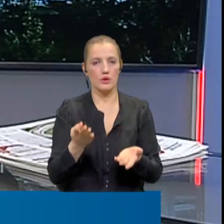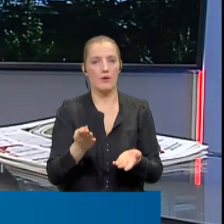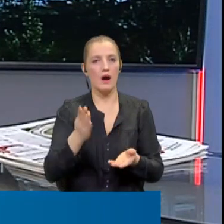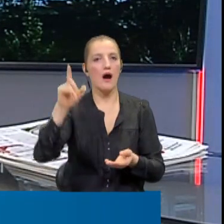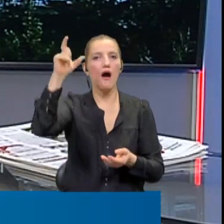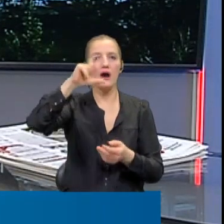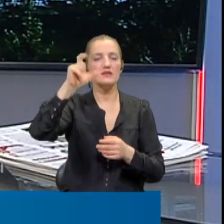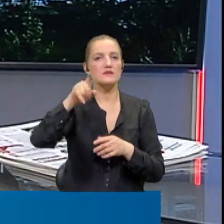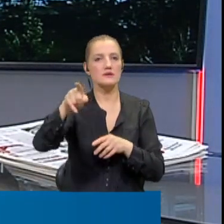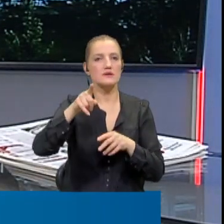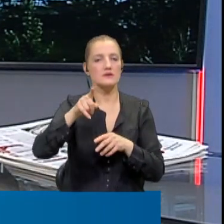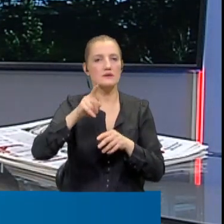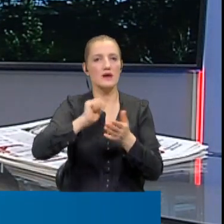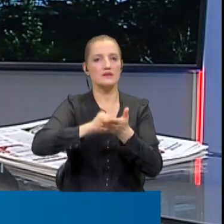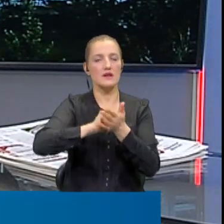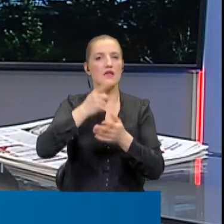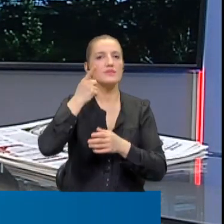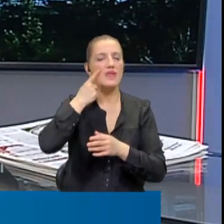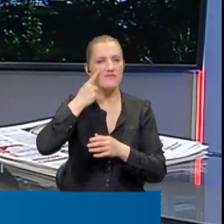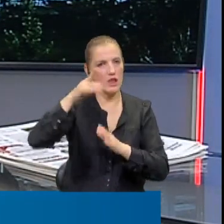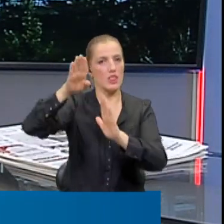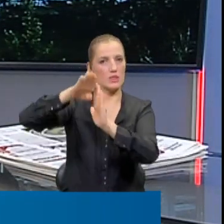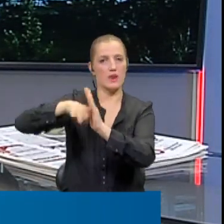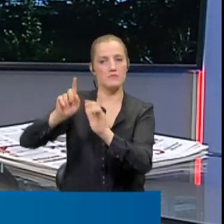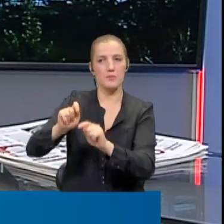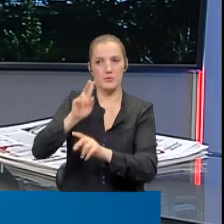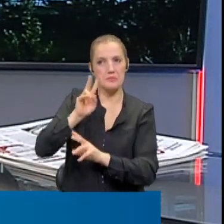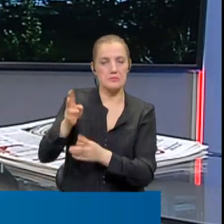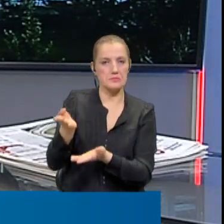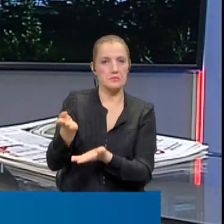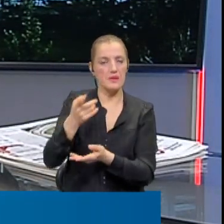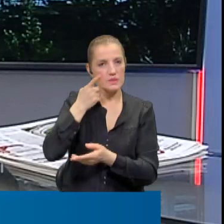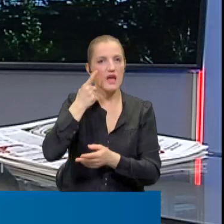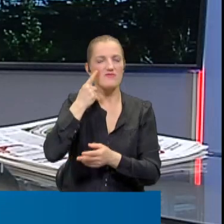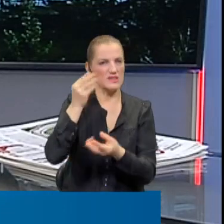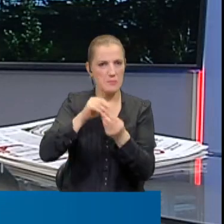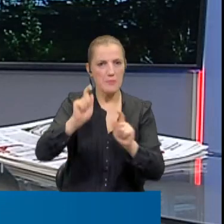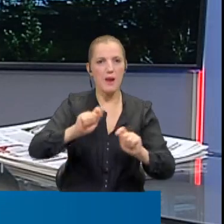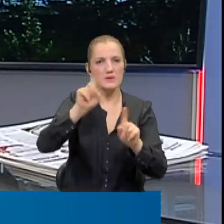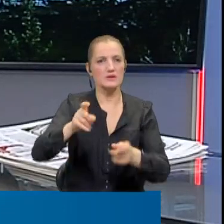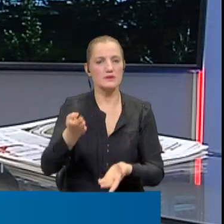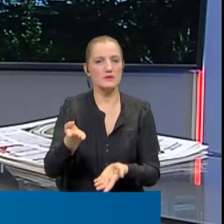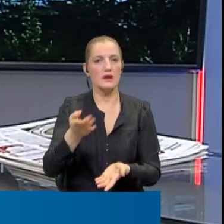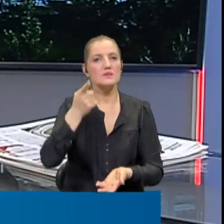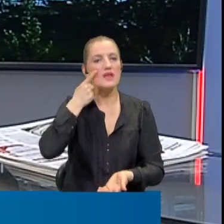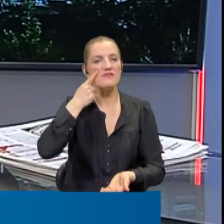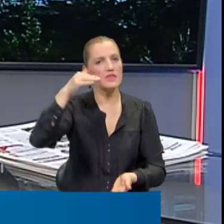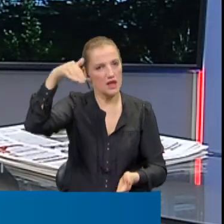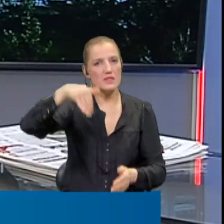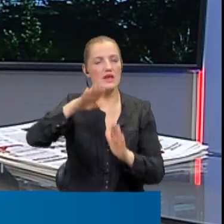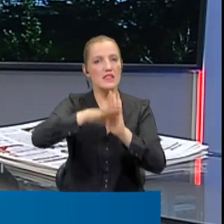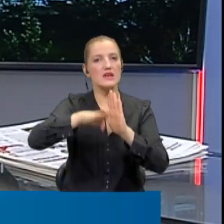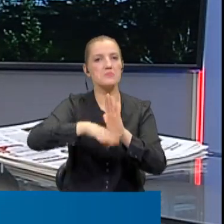Aydınlık gazetesine göre devlet indiriyor Aslında devlet böyle bir şey yapmaz devlet öyle zam yapar mı devlet